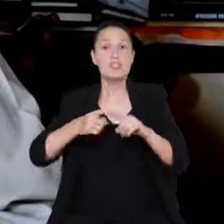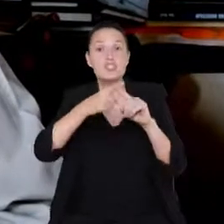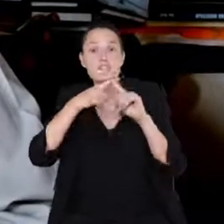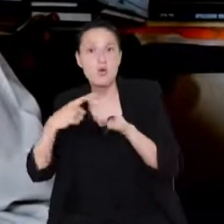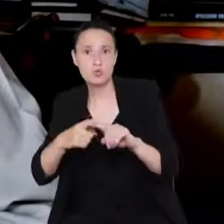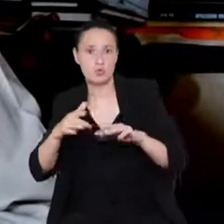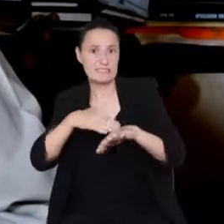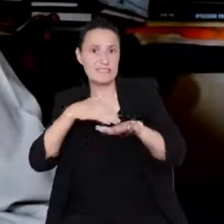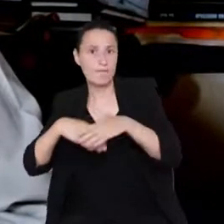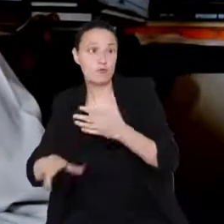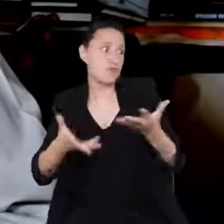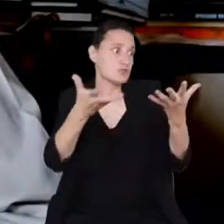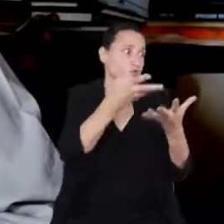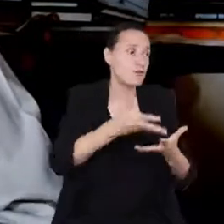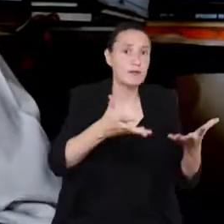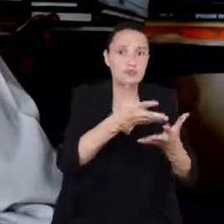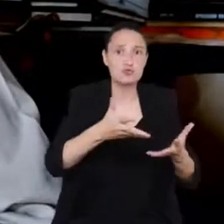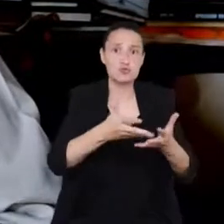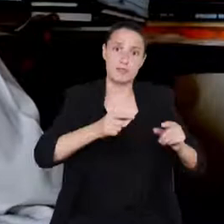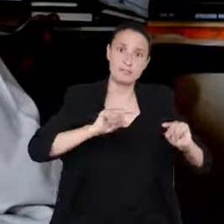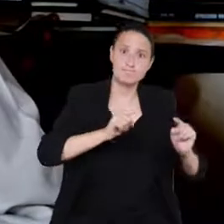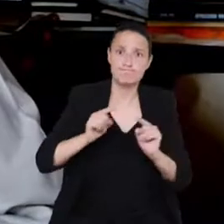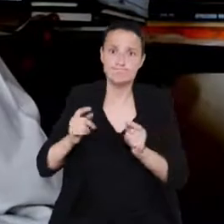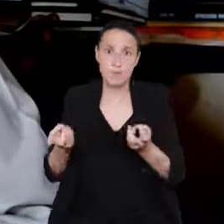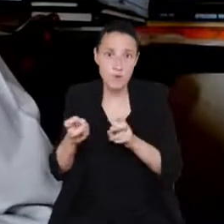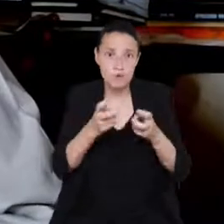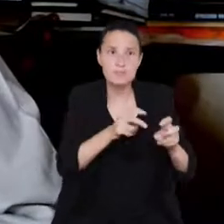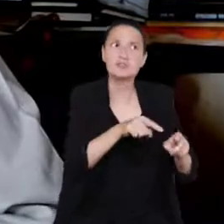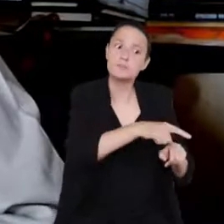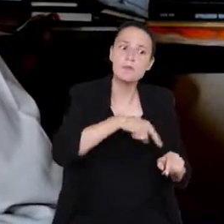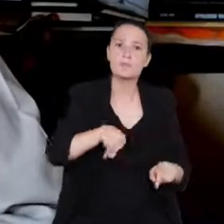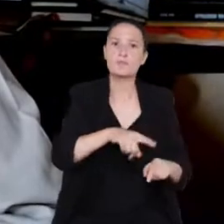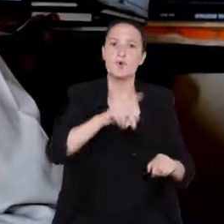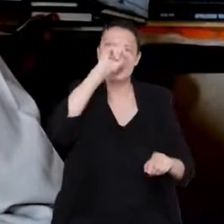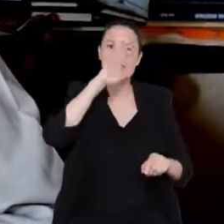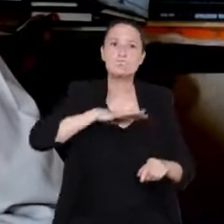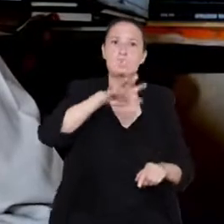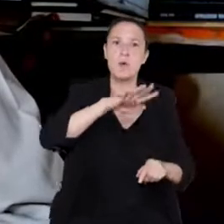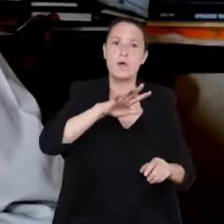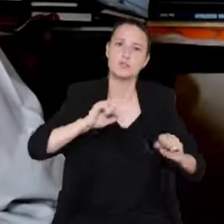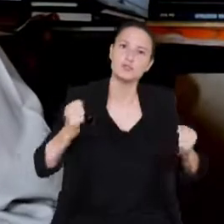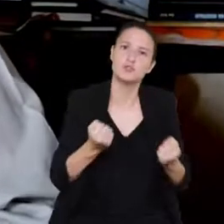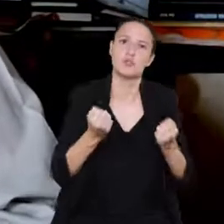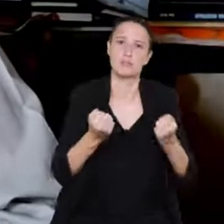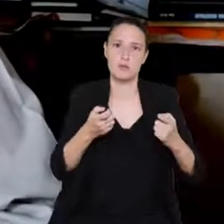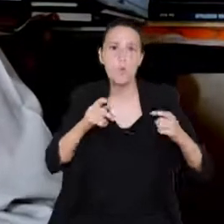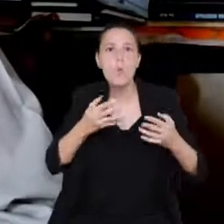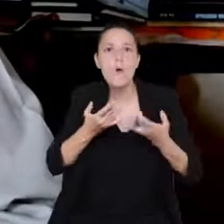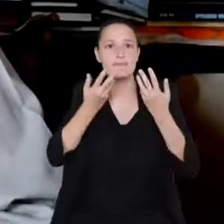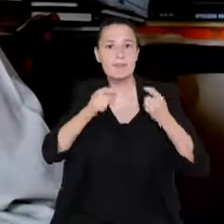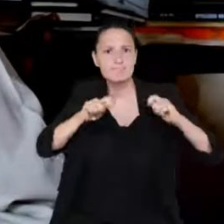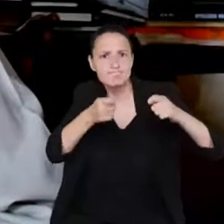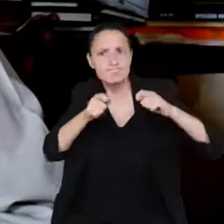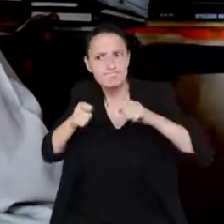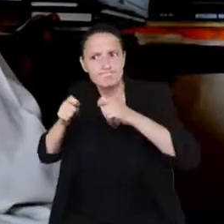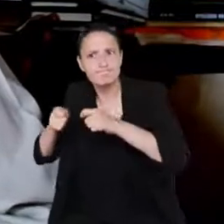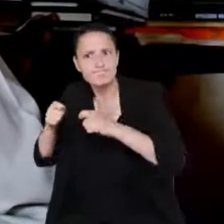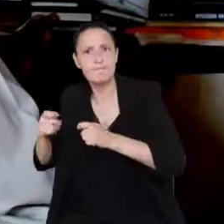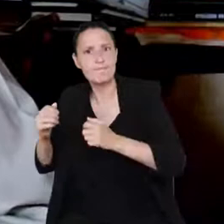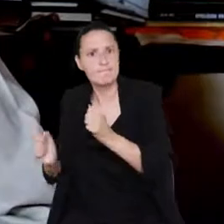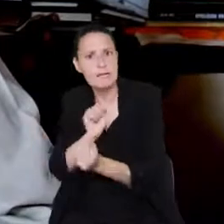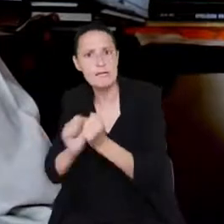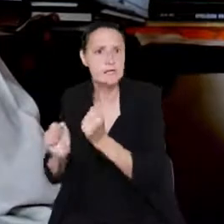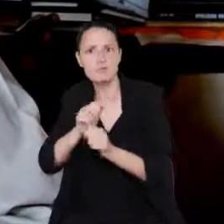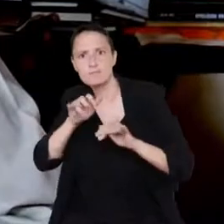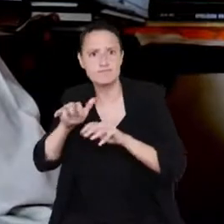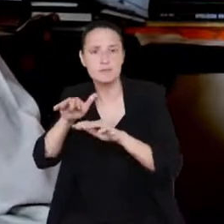stowarzyszeniach, żeby stali się oni, że tak powiem, silnym czynnikiem społecznego nacisku. W Polsce o tyle jest inaczej,